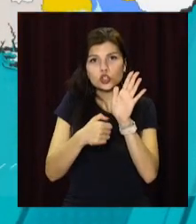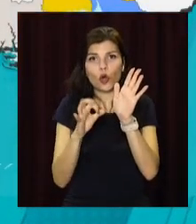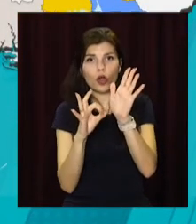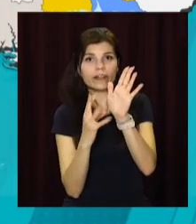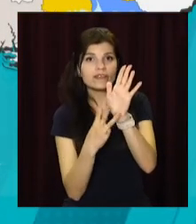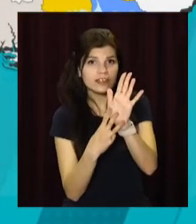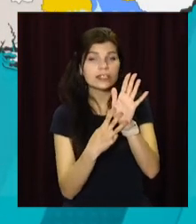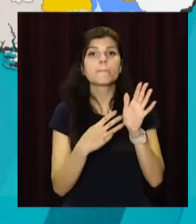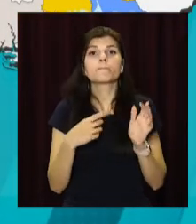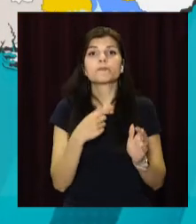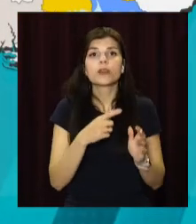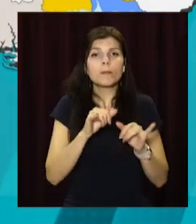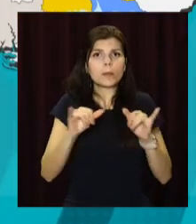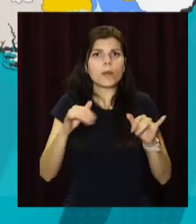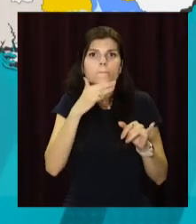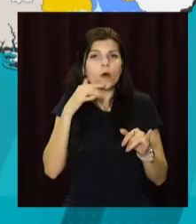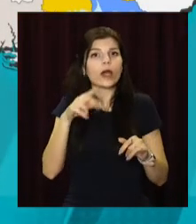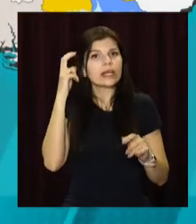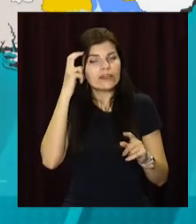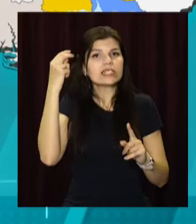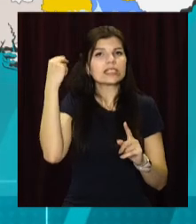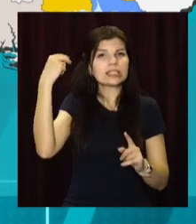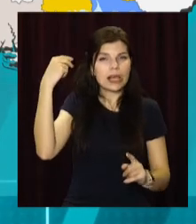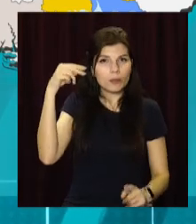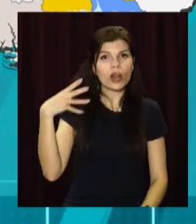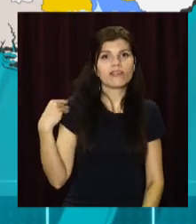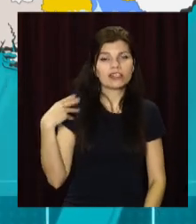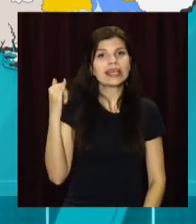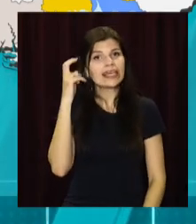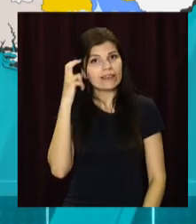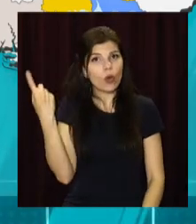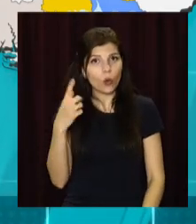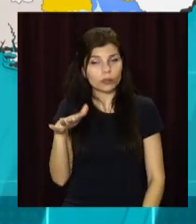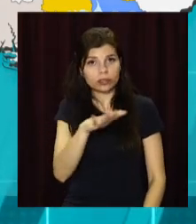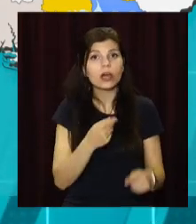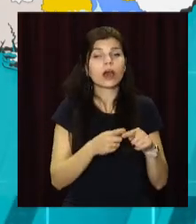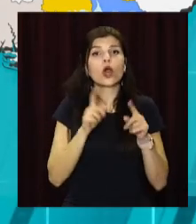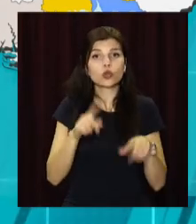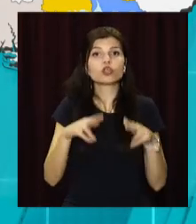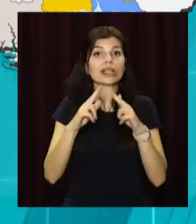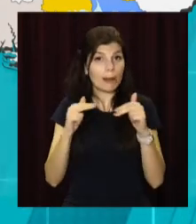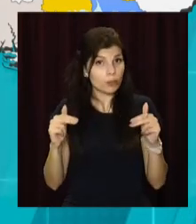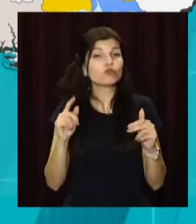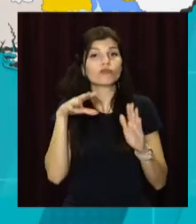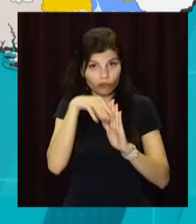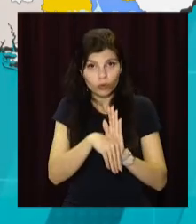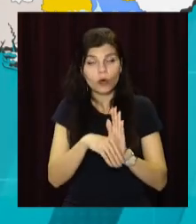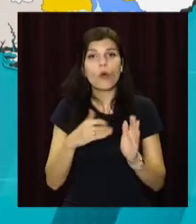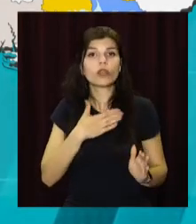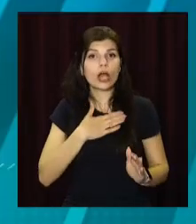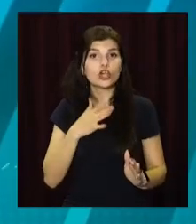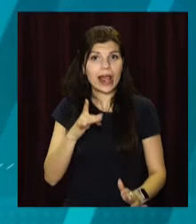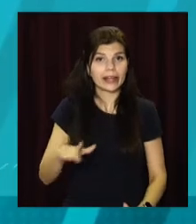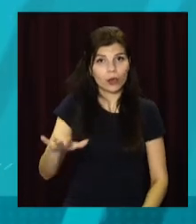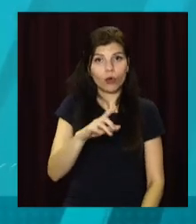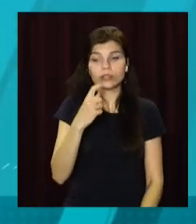2608. Лідери за приростом хворих – столиця Запорізька, Львівська та Київська області, а також Дніпропетровська. У нашому